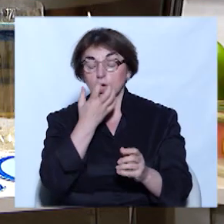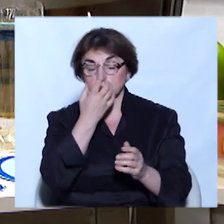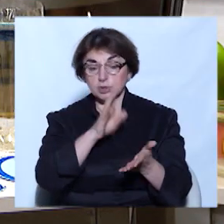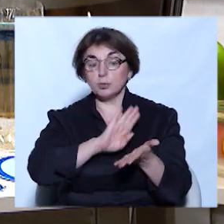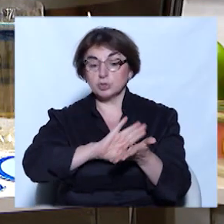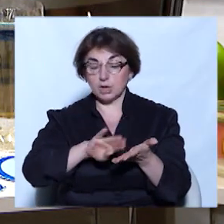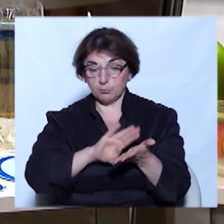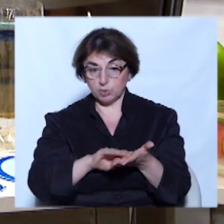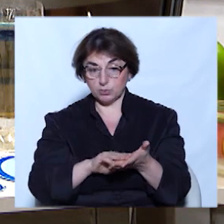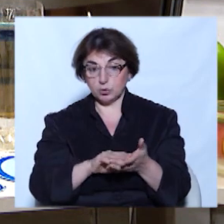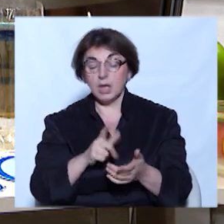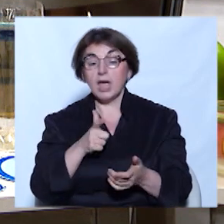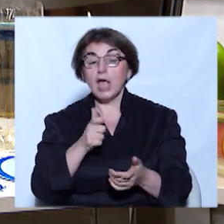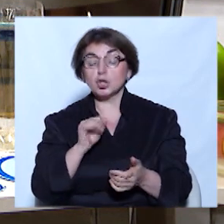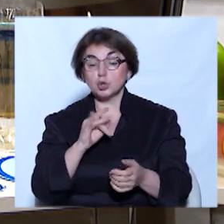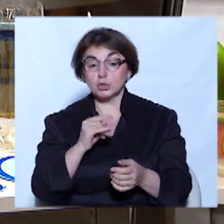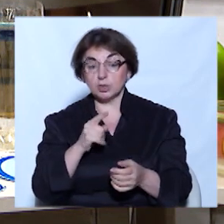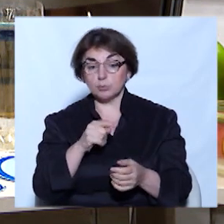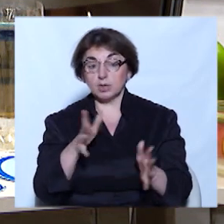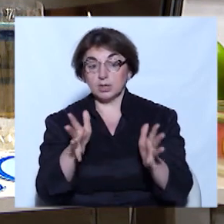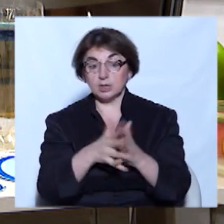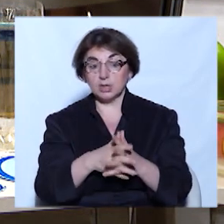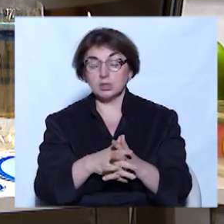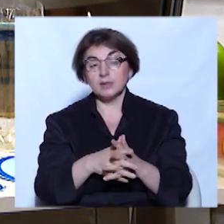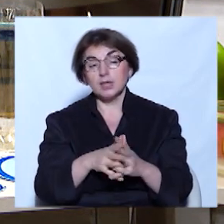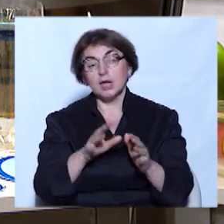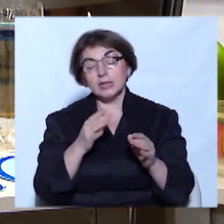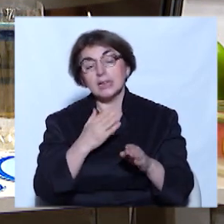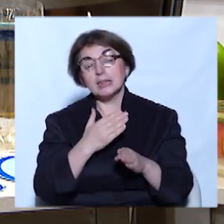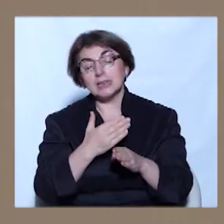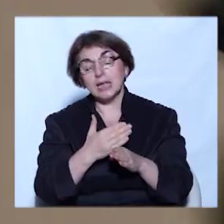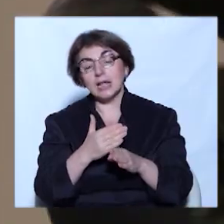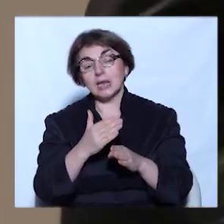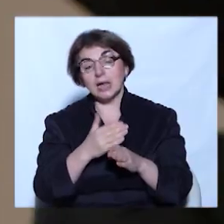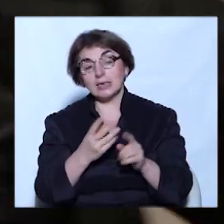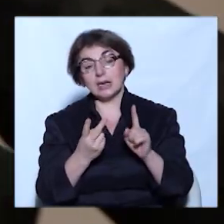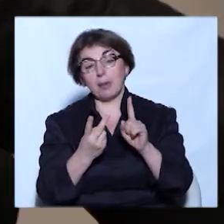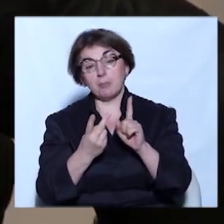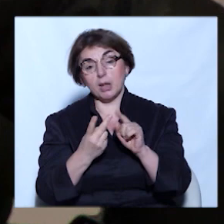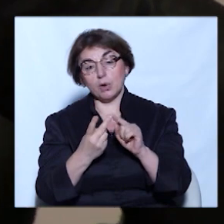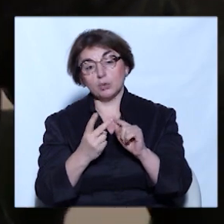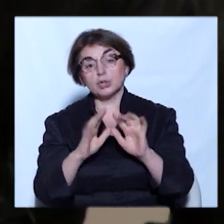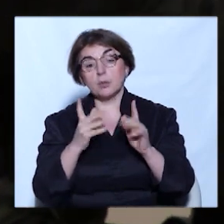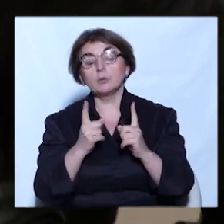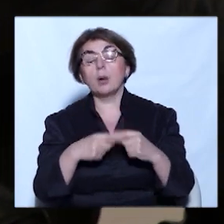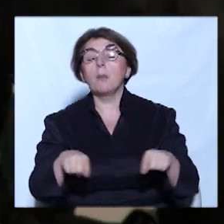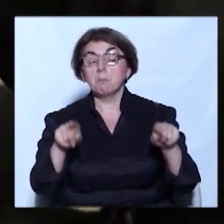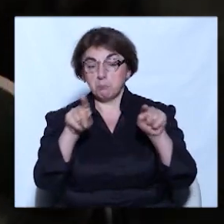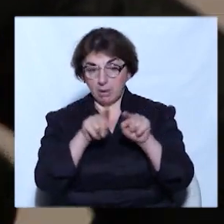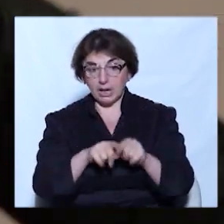გამოიყო, ეგზოთერმულია რეაქცია. შედარებით ნელა მიდის რეაქცია, მაგრამ მაინც